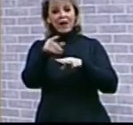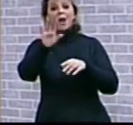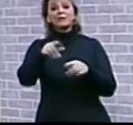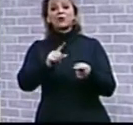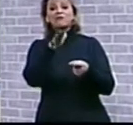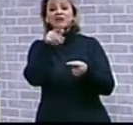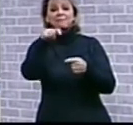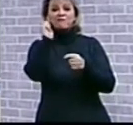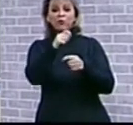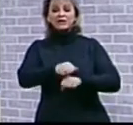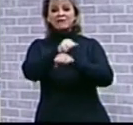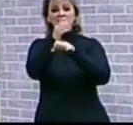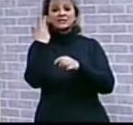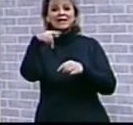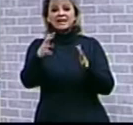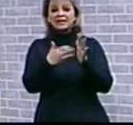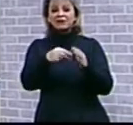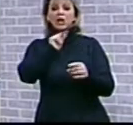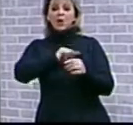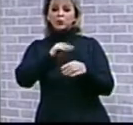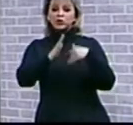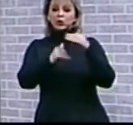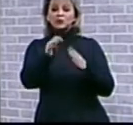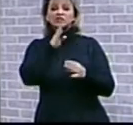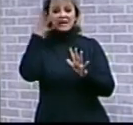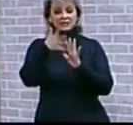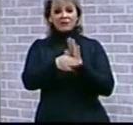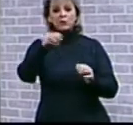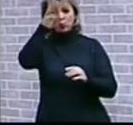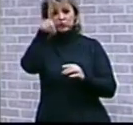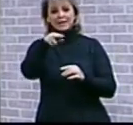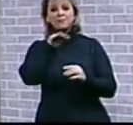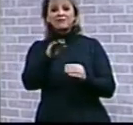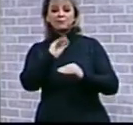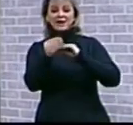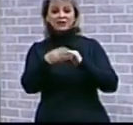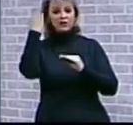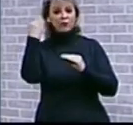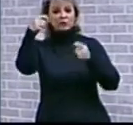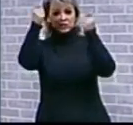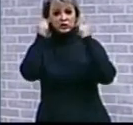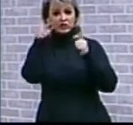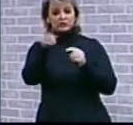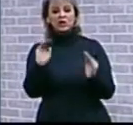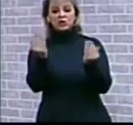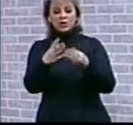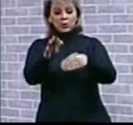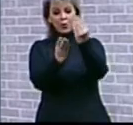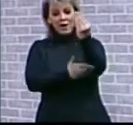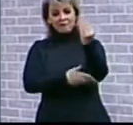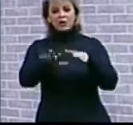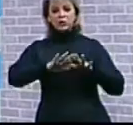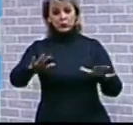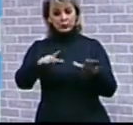пришло время войн и революции, когда из-за нехватки рабочих рук женщины осваивали мужские профессии, прятали длинные волосы в чепчики, сужали широкие рукава и